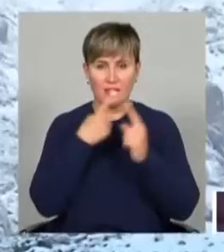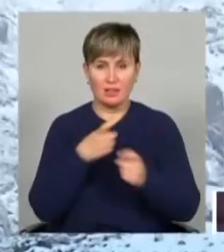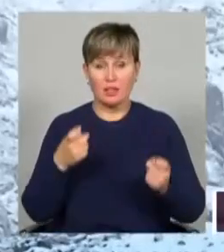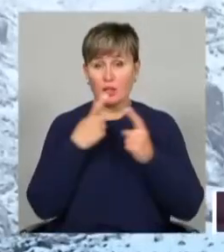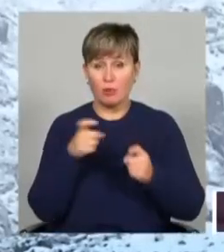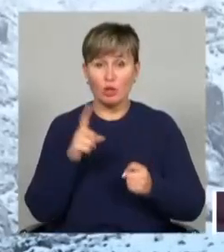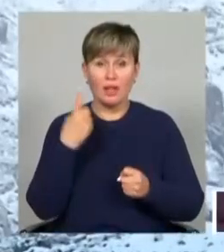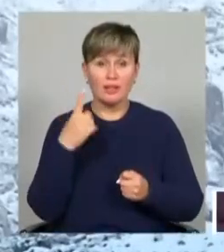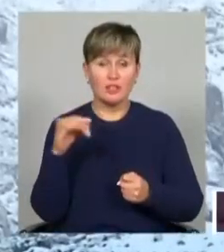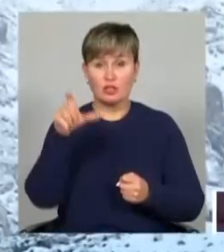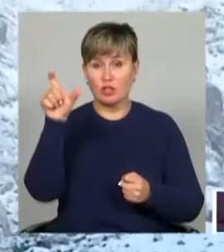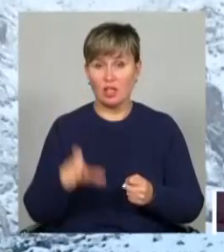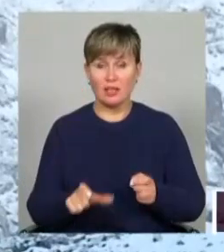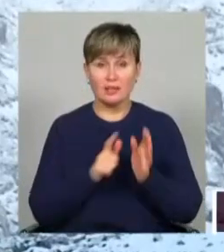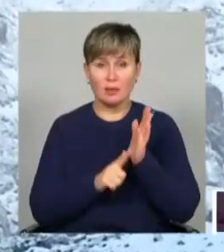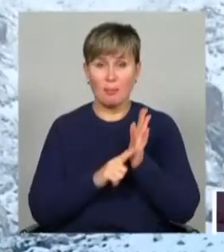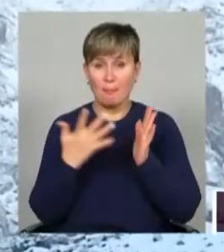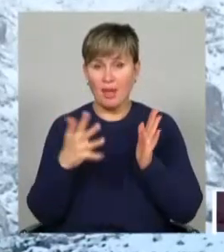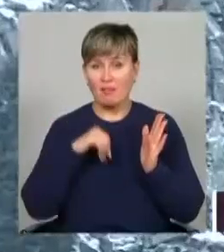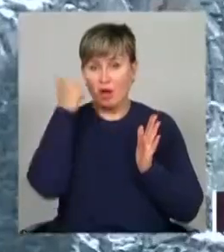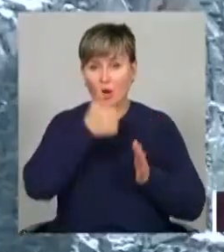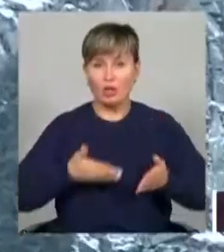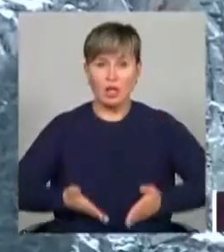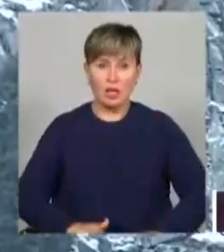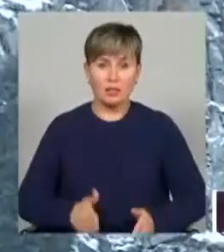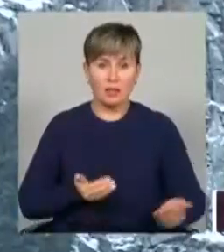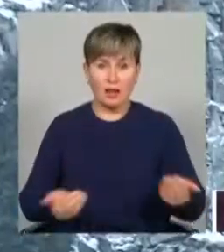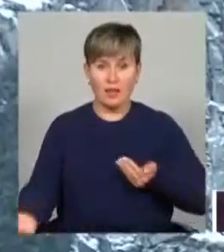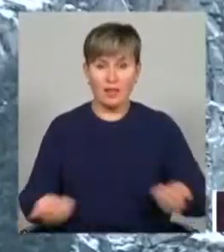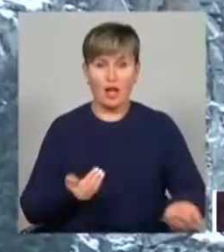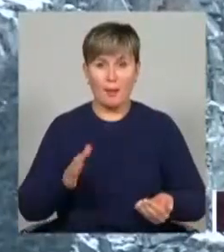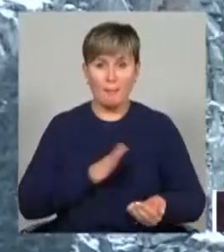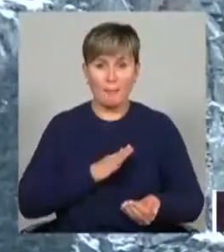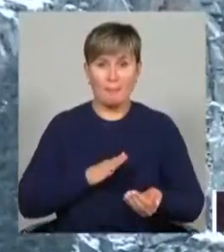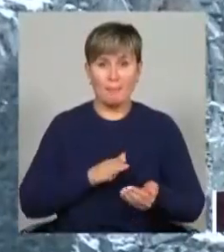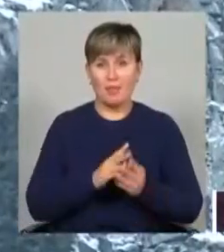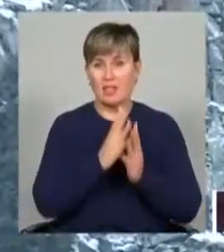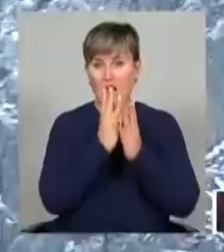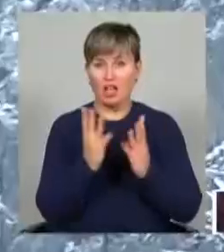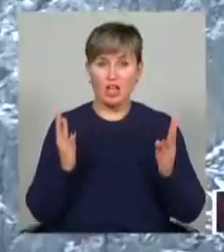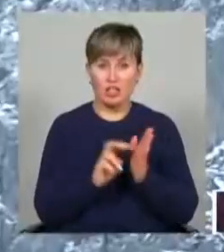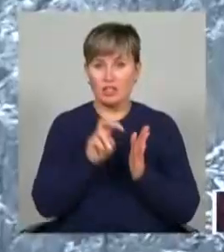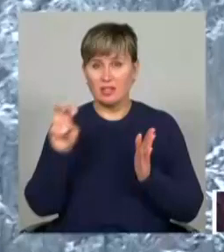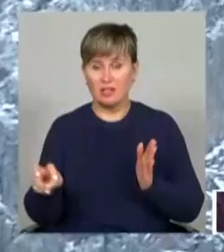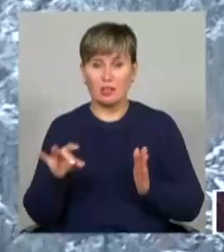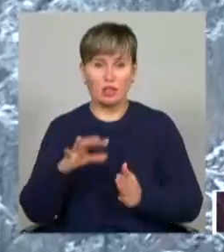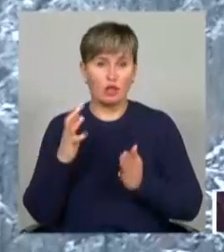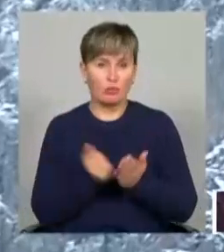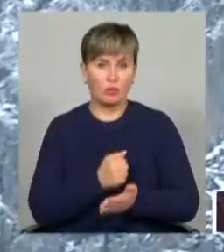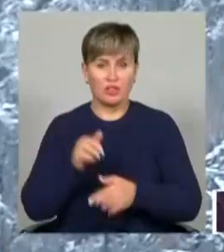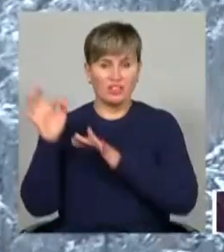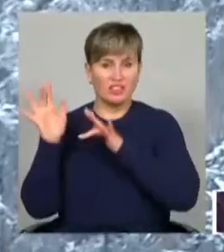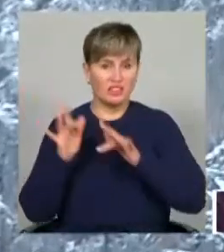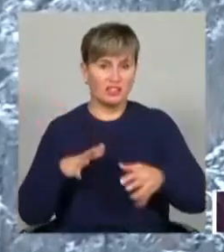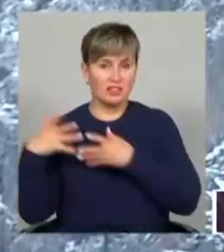что один из посетителей 75-го года рождения, катаясь на склоне, вышел за ограждение, чем и спровоцировал сход снежной